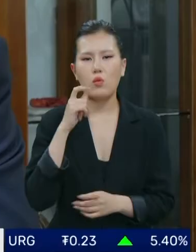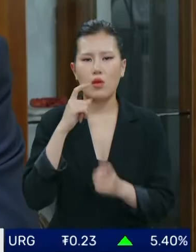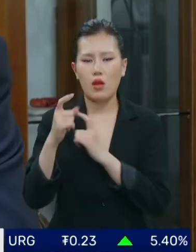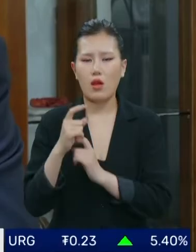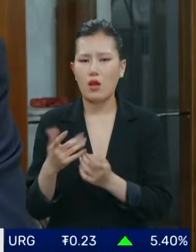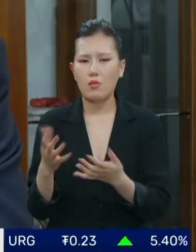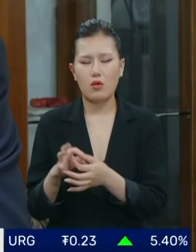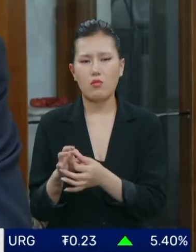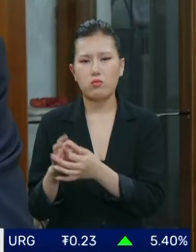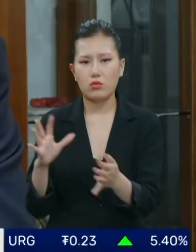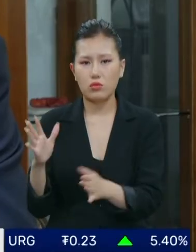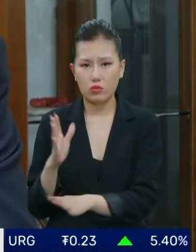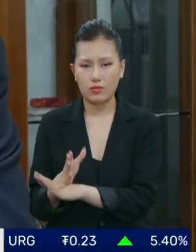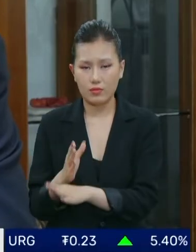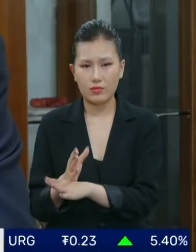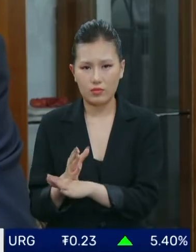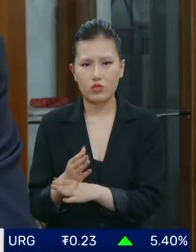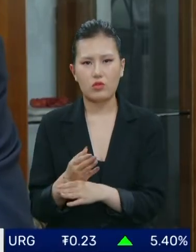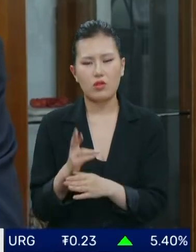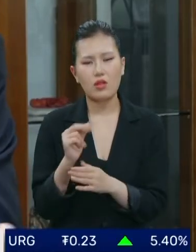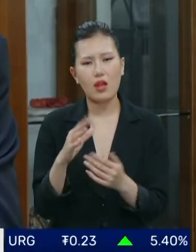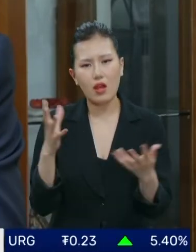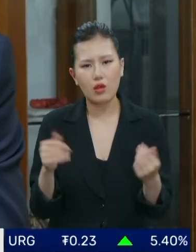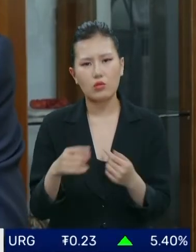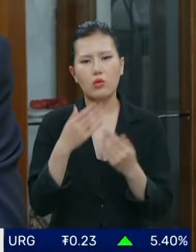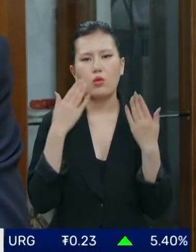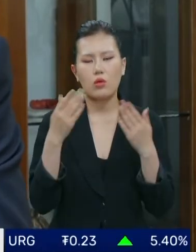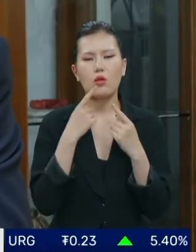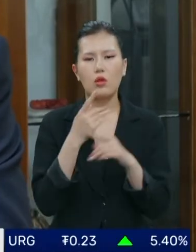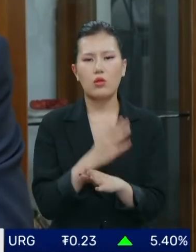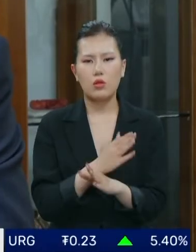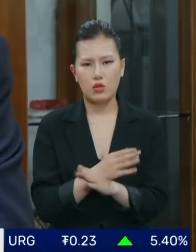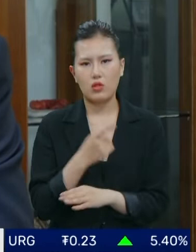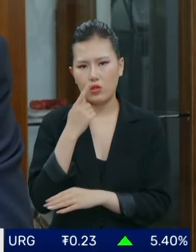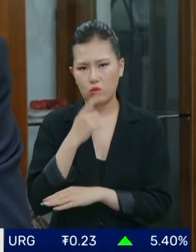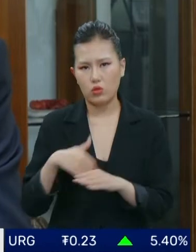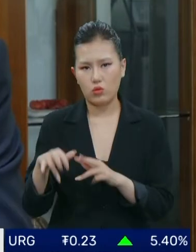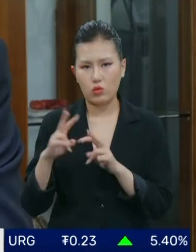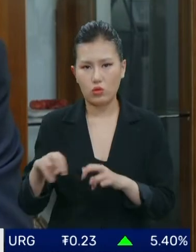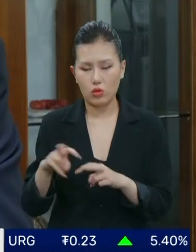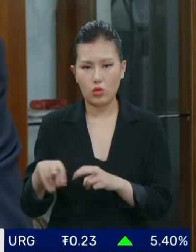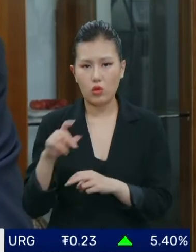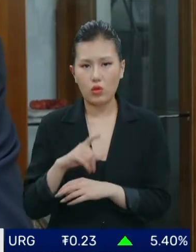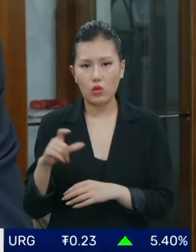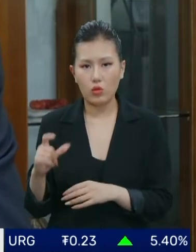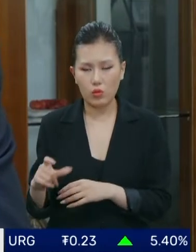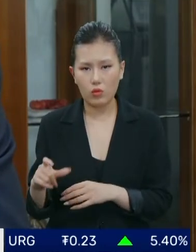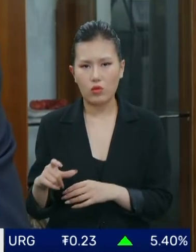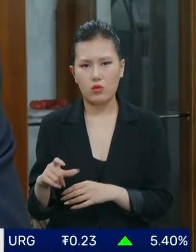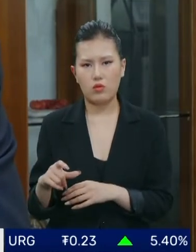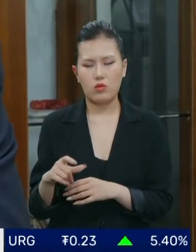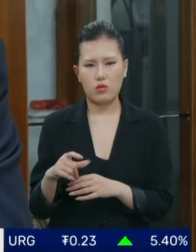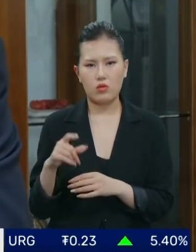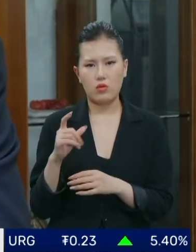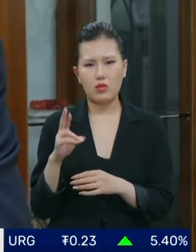зогссон ийм үед манай хурл боллоо. А ингээд харахад бол ялангуяа хатын судлаач, Америкийн судлаач нар бол одоо харилцсан нэг өрөөнд байх бие биентэйгээ